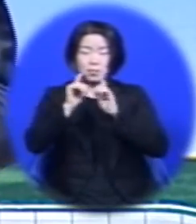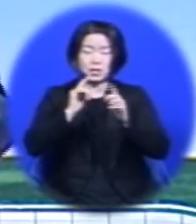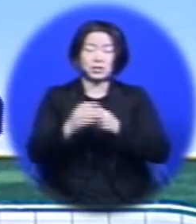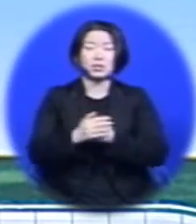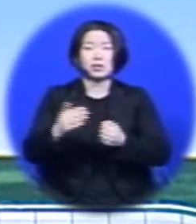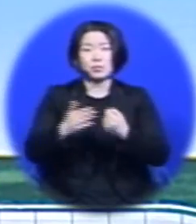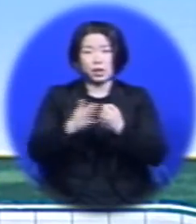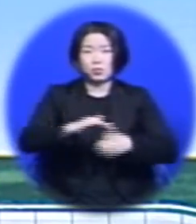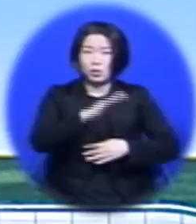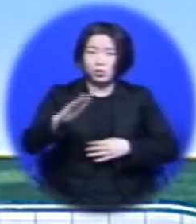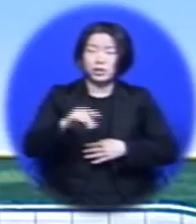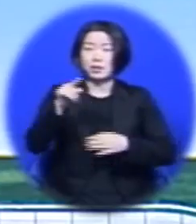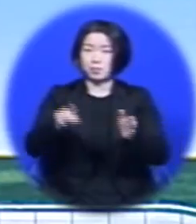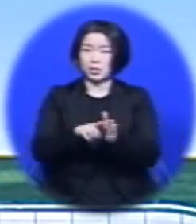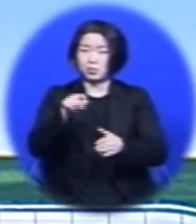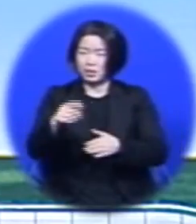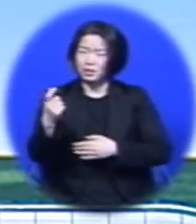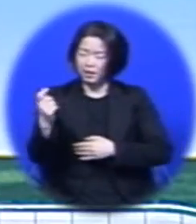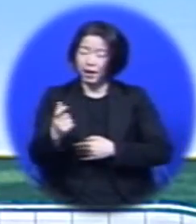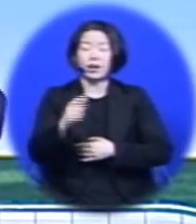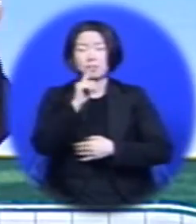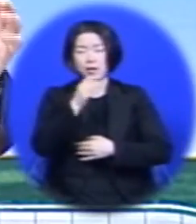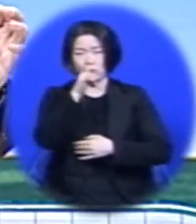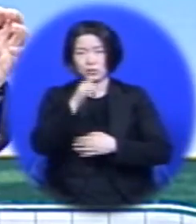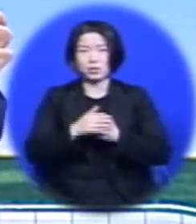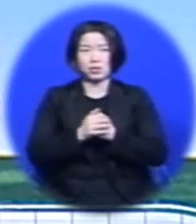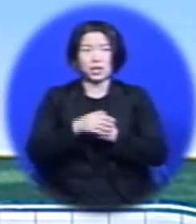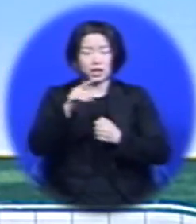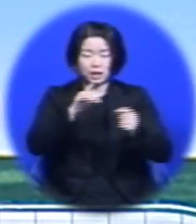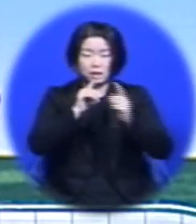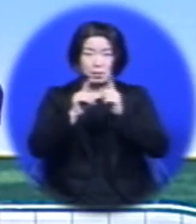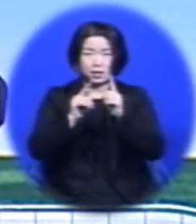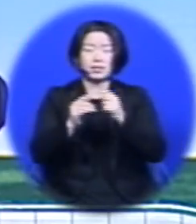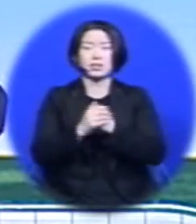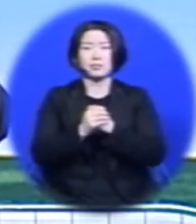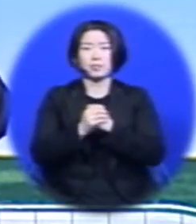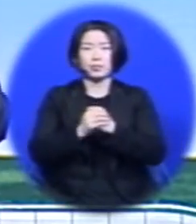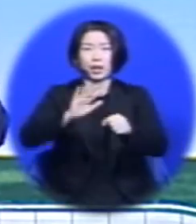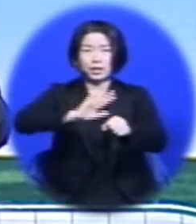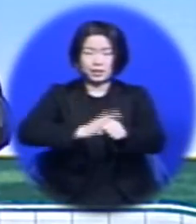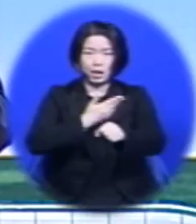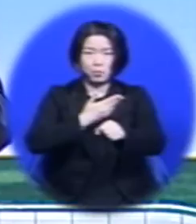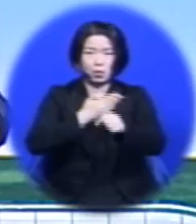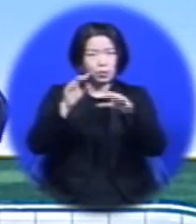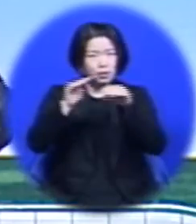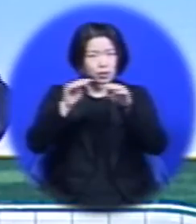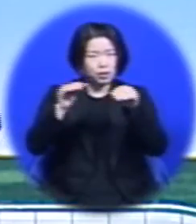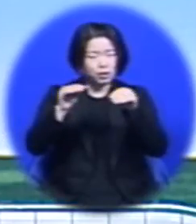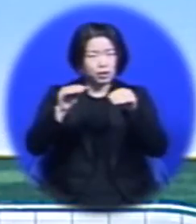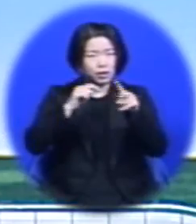그래서 우리는 믿음을 그렇게 강조하는 겁니다 그런데 이 말씀을 잘못 해석하는 이들이